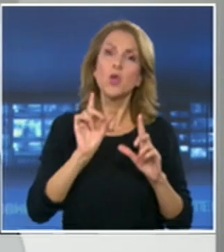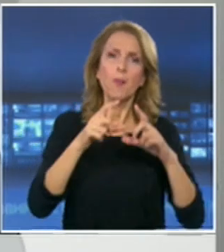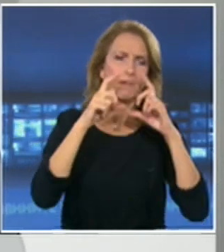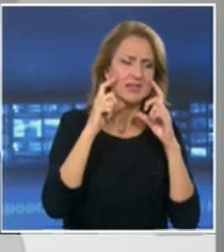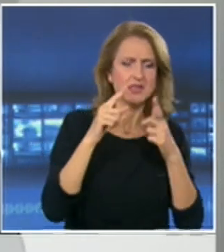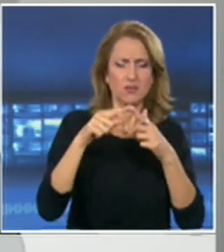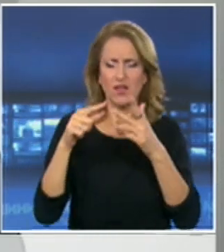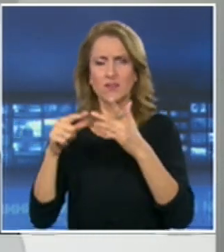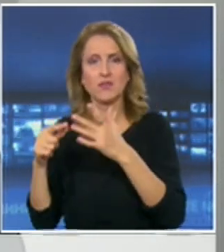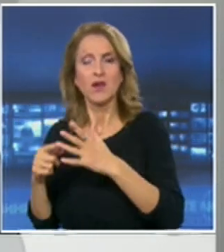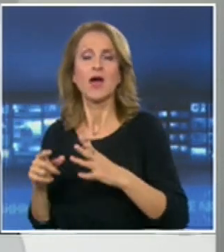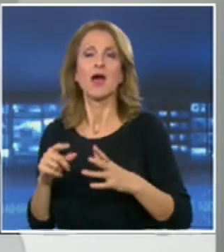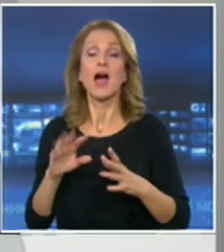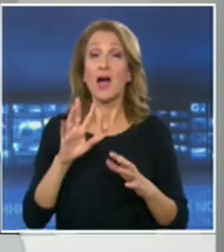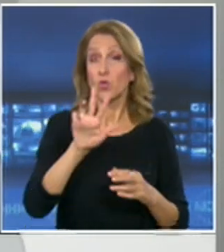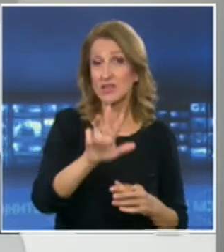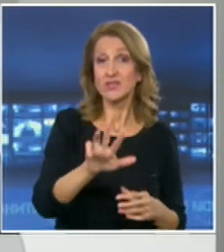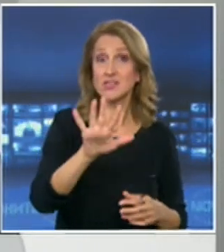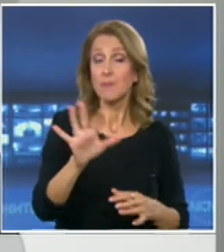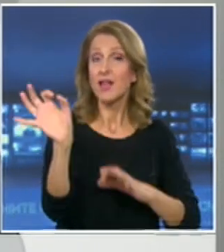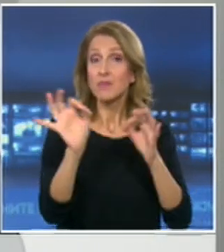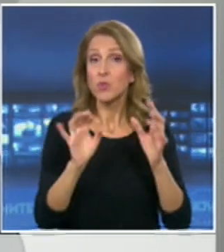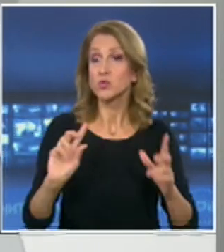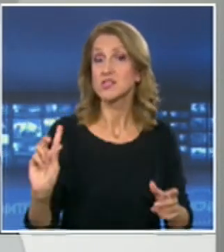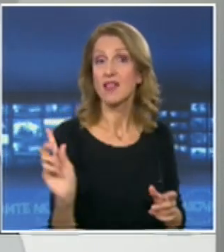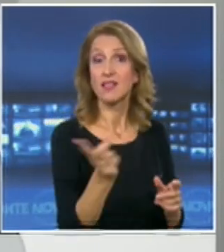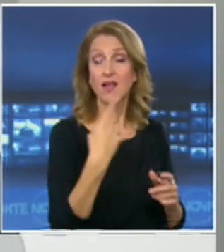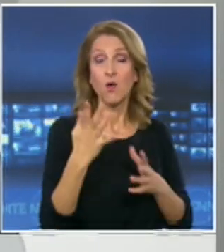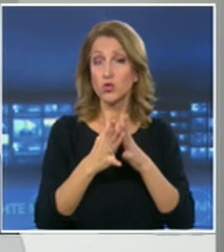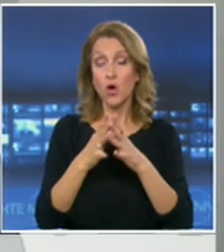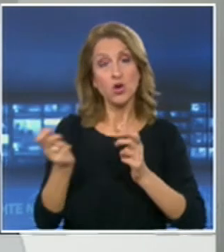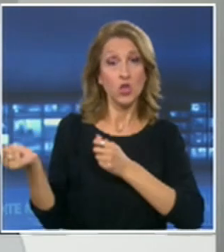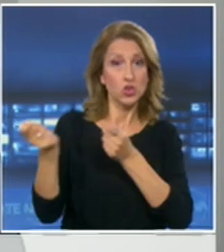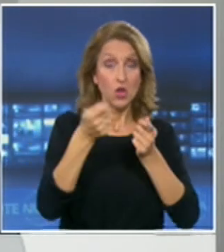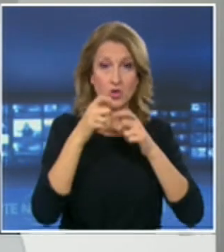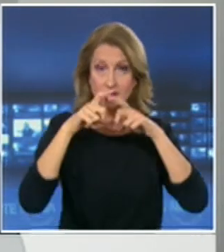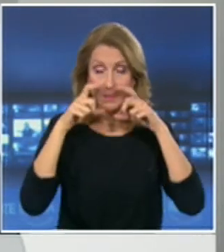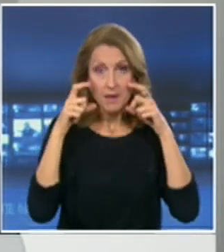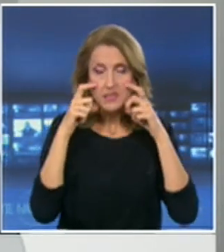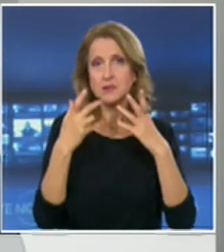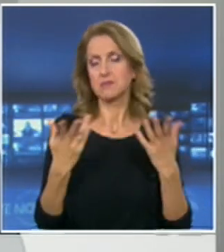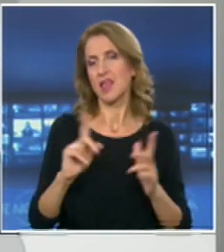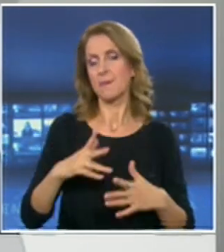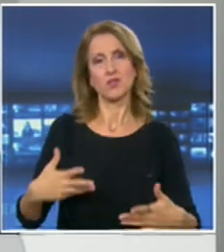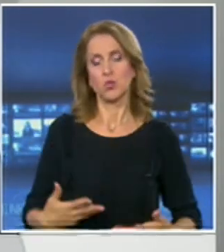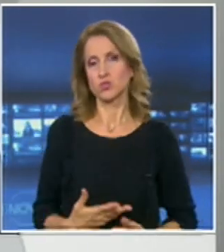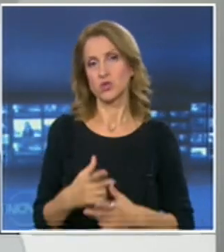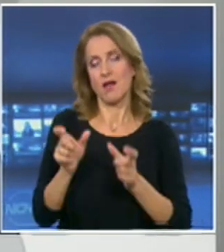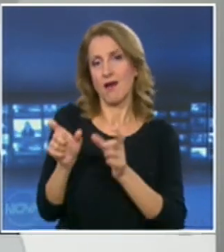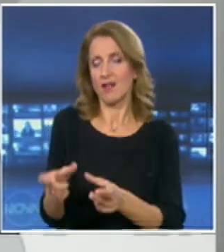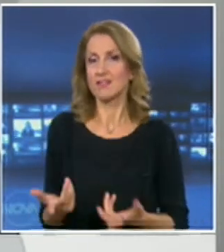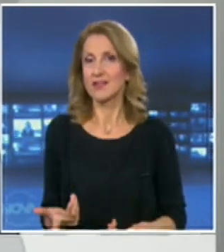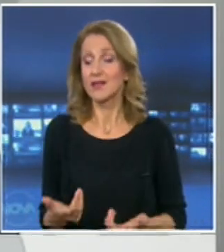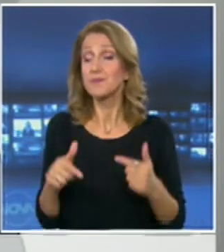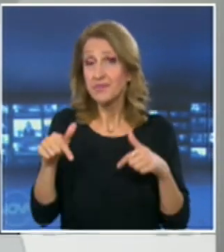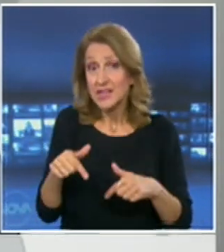Ако 95% от хората носят маска, то карантините няма да са нужни. При сегашните 60 или по-малко е трудно